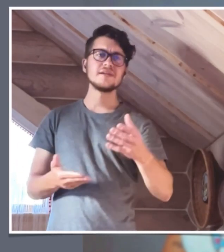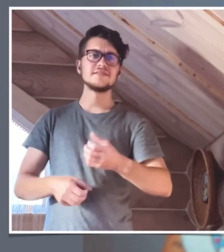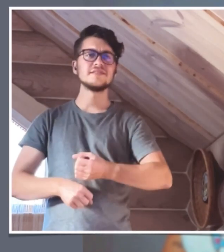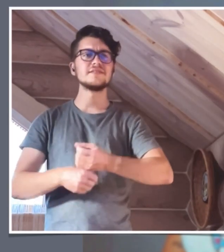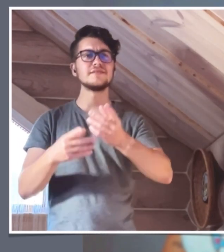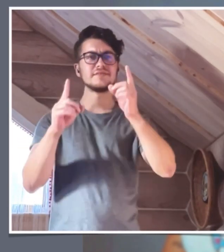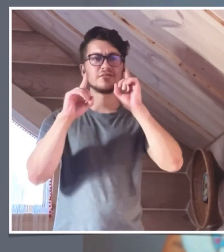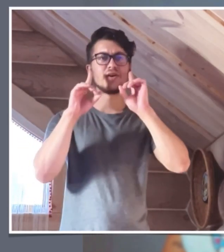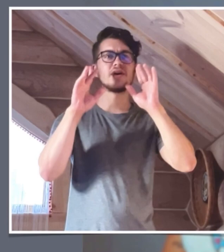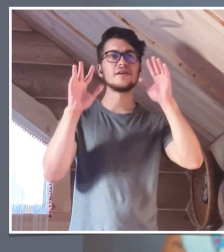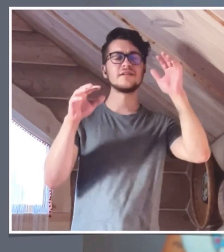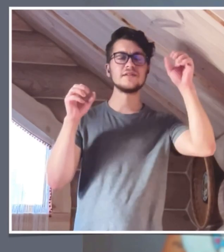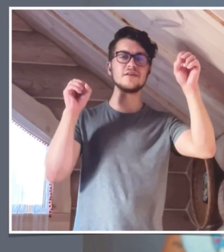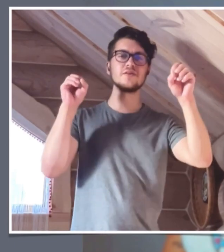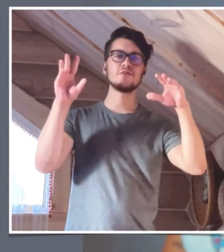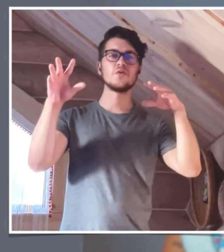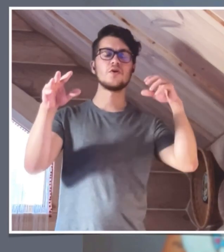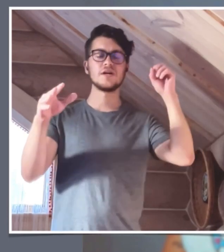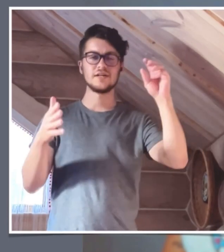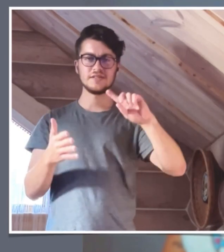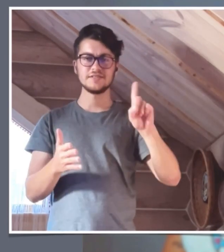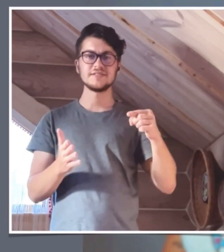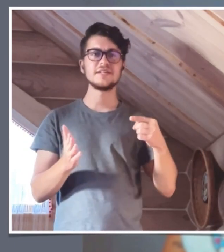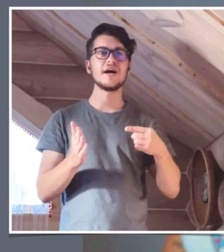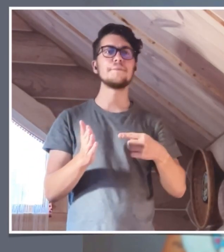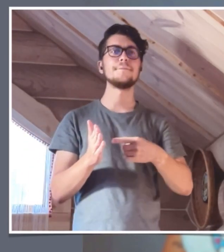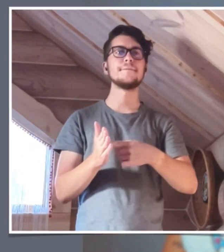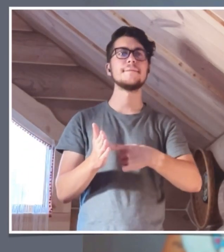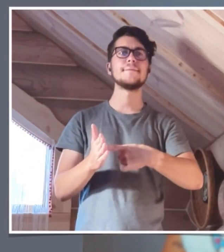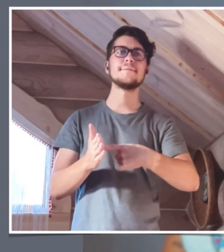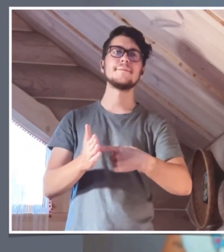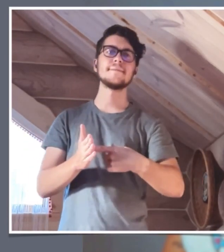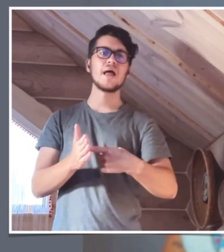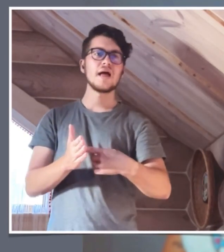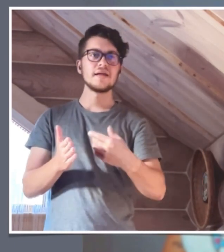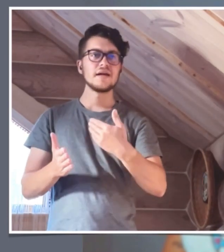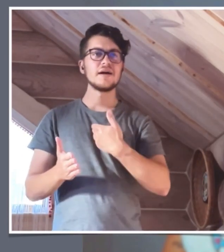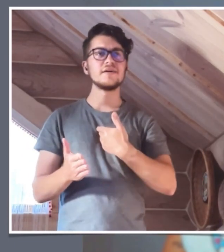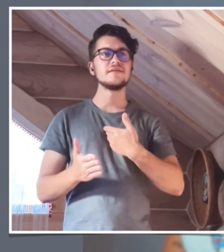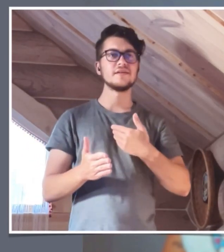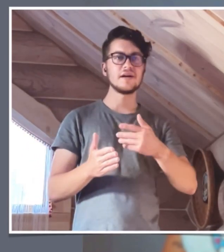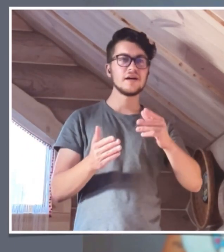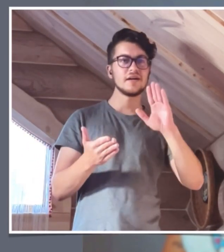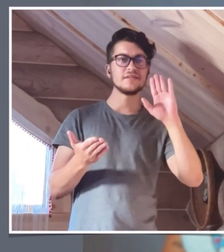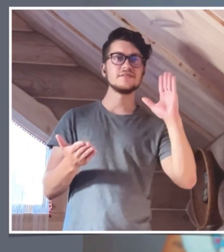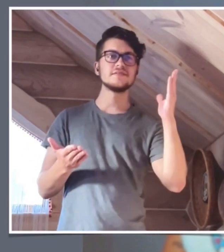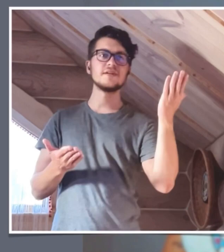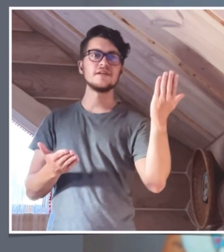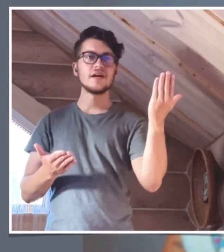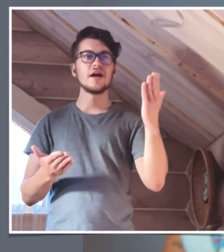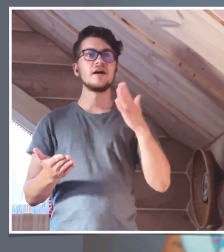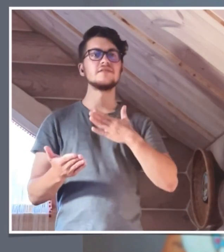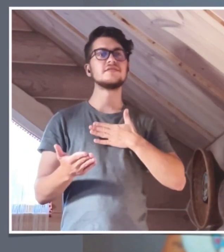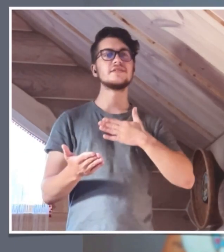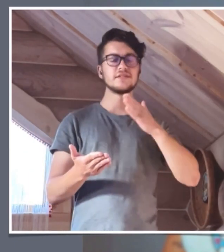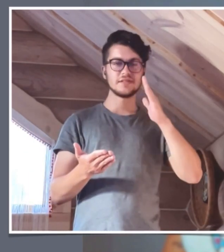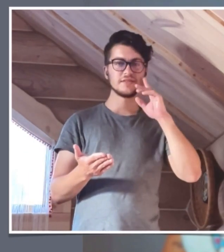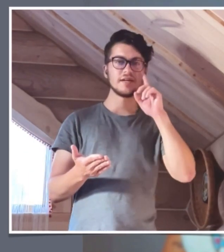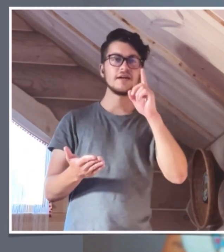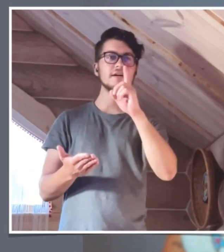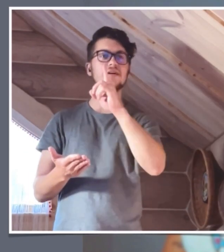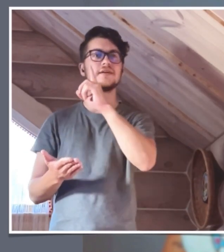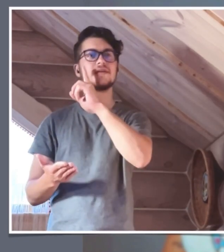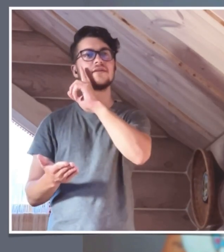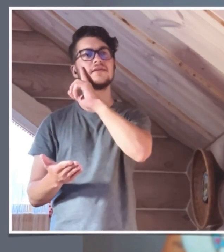яркий блеск от нее никакой веса сша недавно she